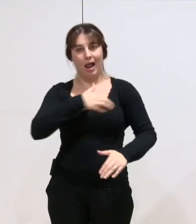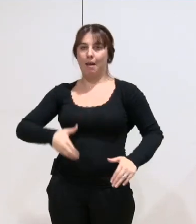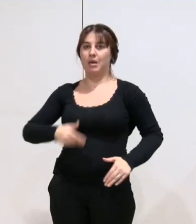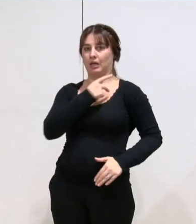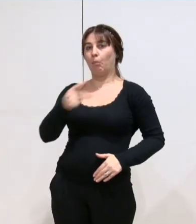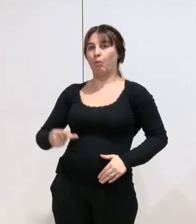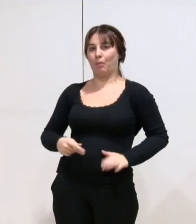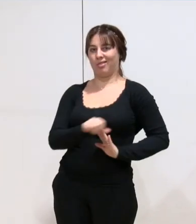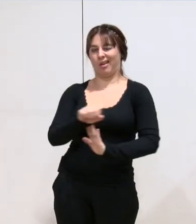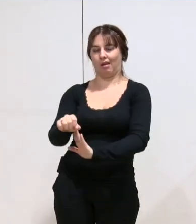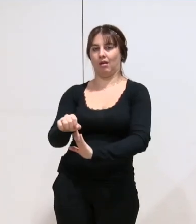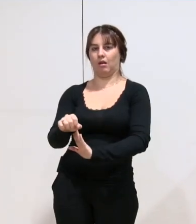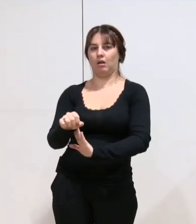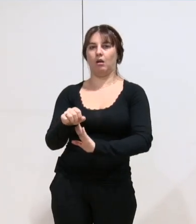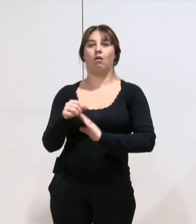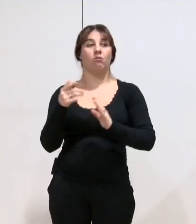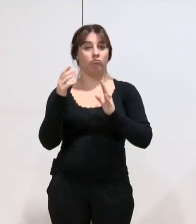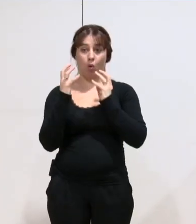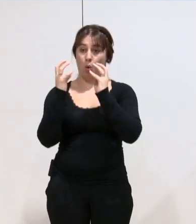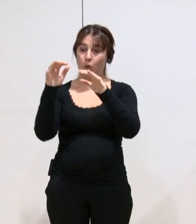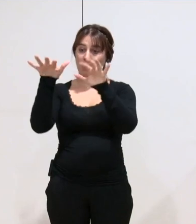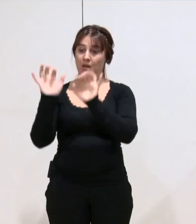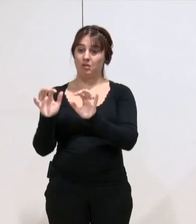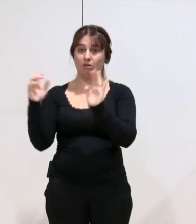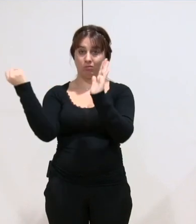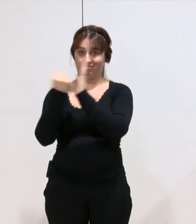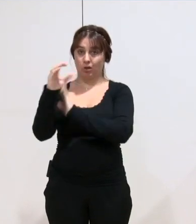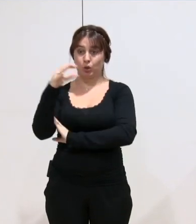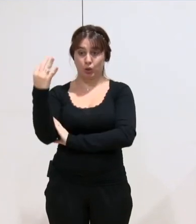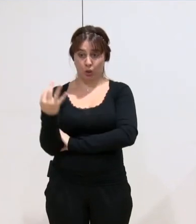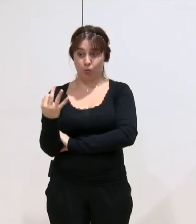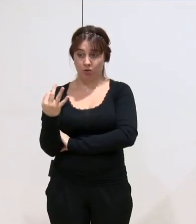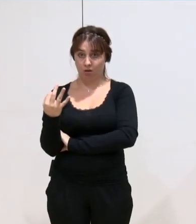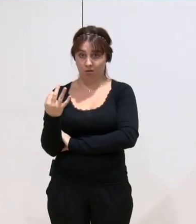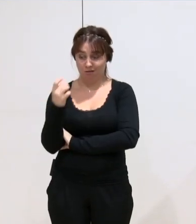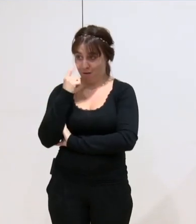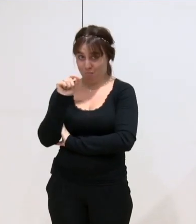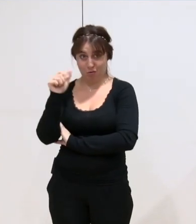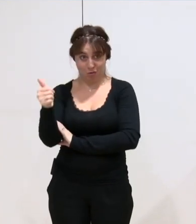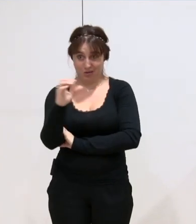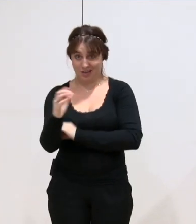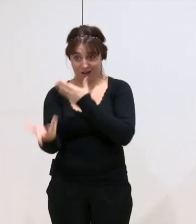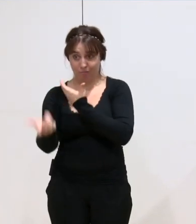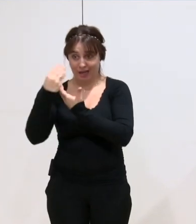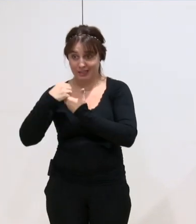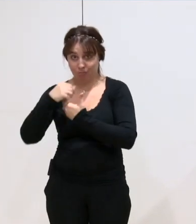discutées au niveau du conseil d'administration et elles ont été adoptées à l'unanimité. D'ailleurs, Richard Cazenave était présent